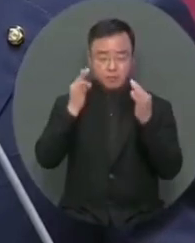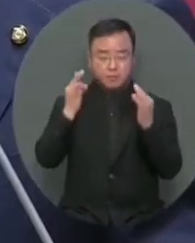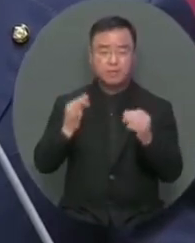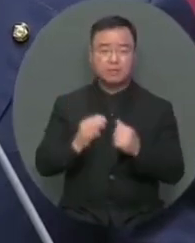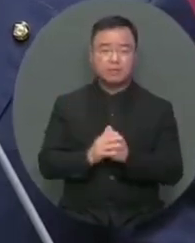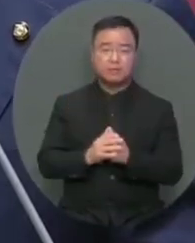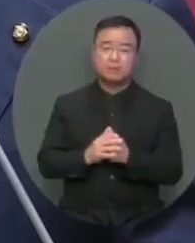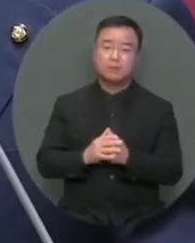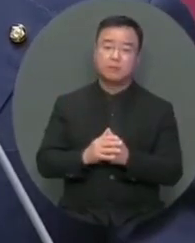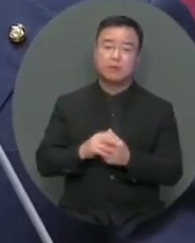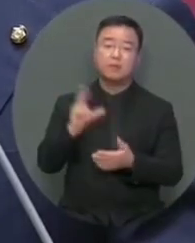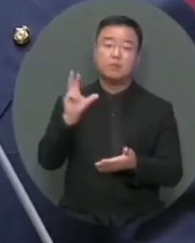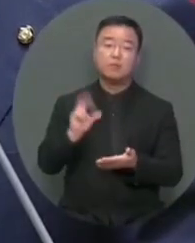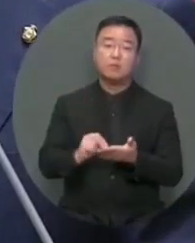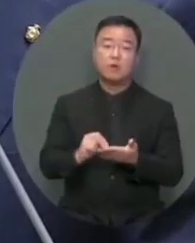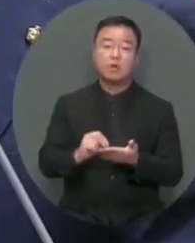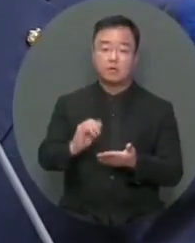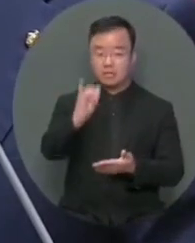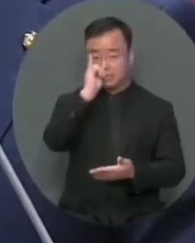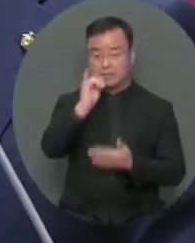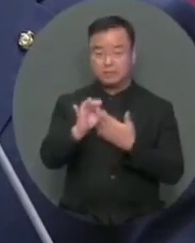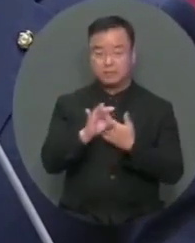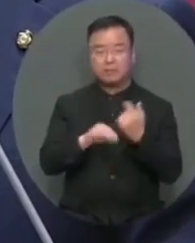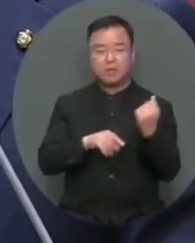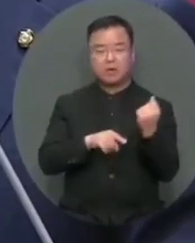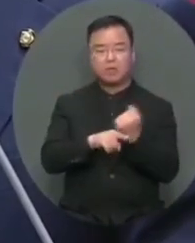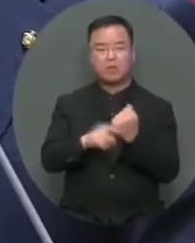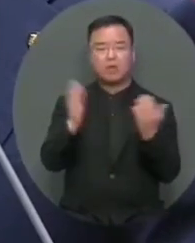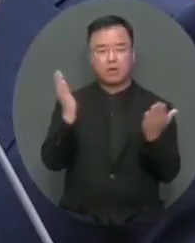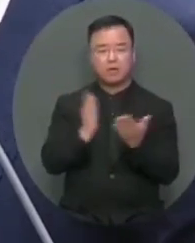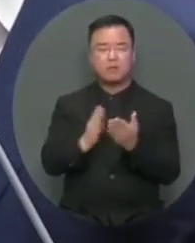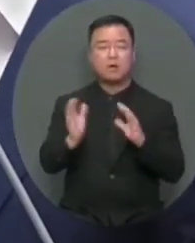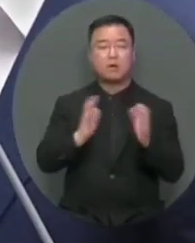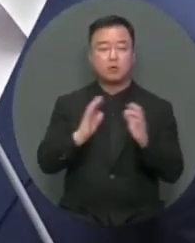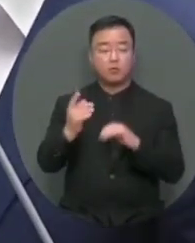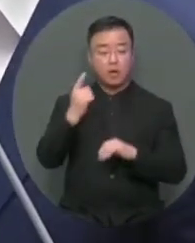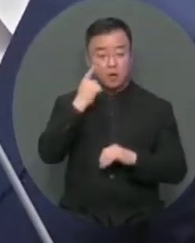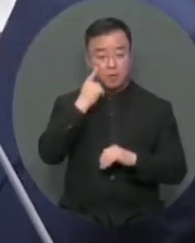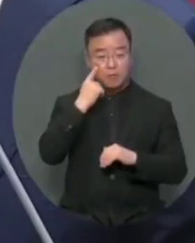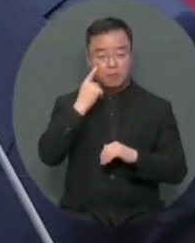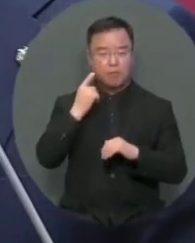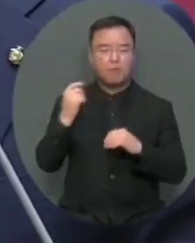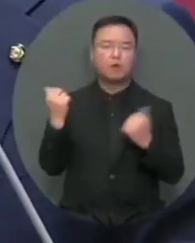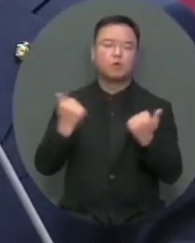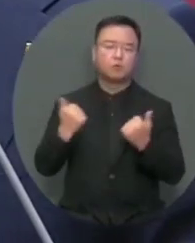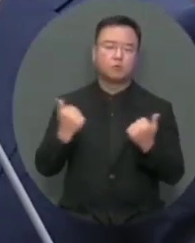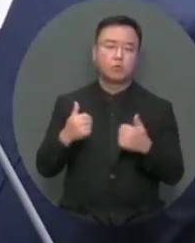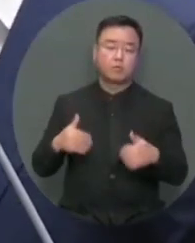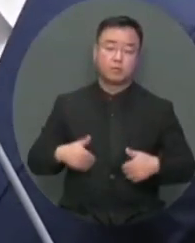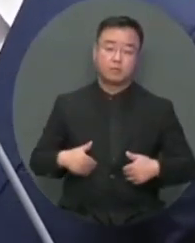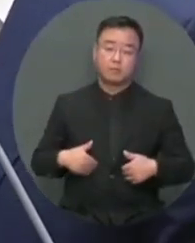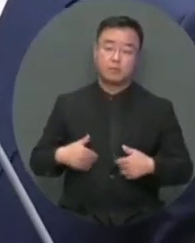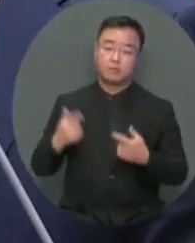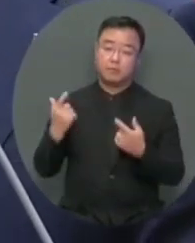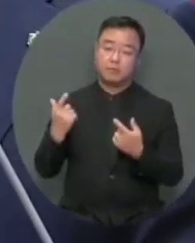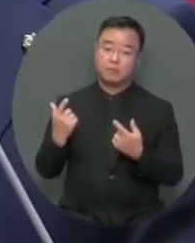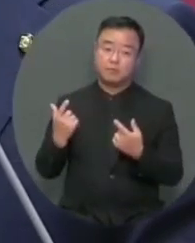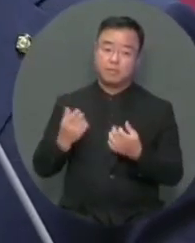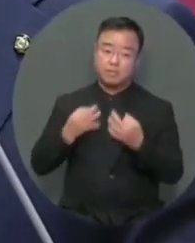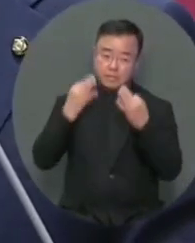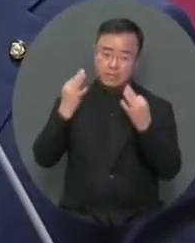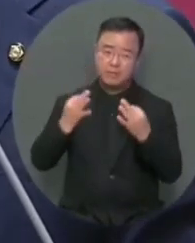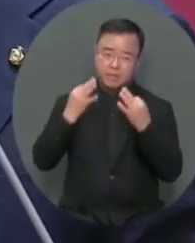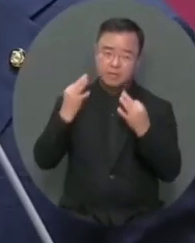제발 문제가 있으시면 과학으로 토의하고 논의했으면 좋겠습니다. 이렇게 제발